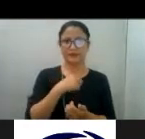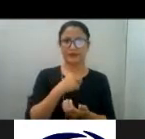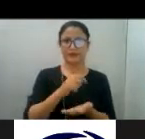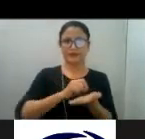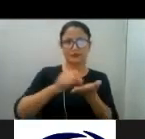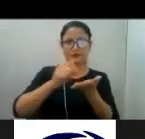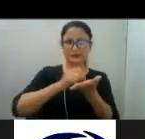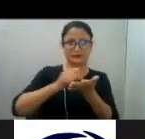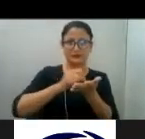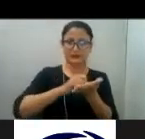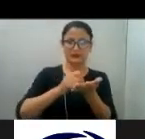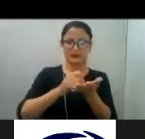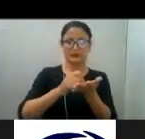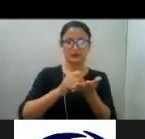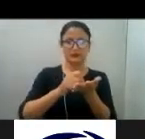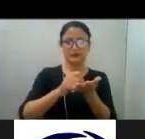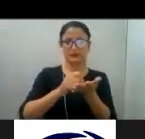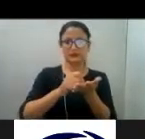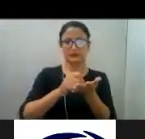रिटर्न लिखित रूपमा चाहिँ नि